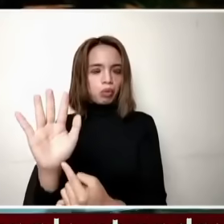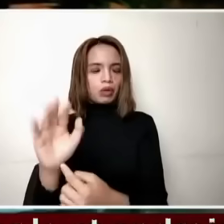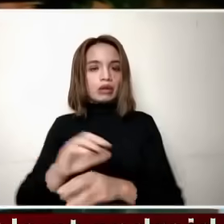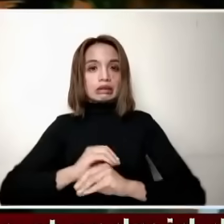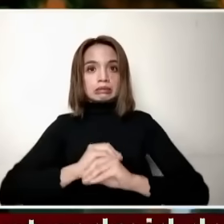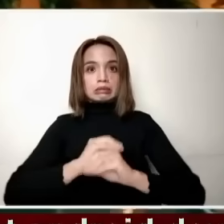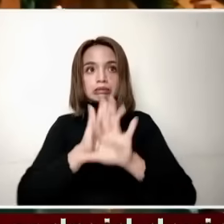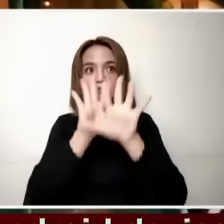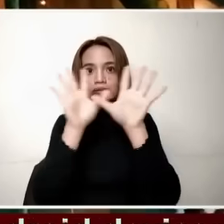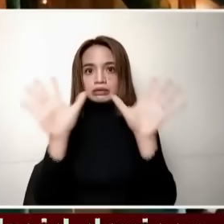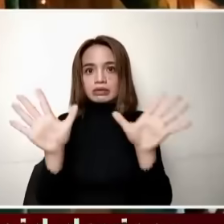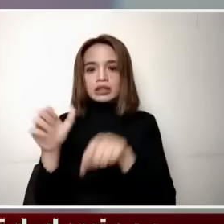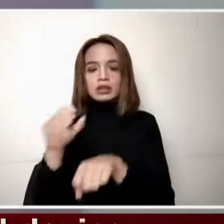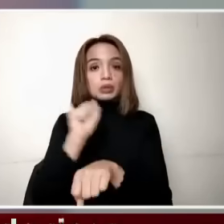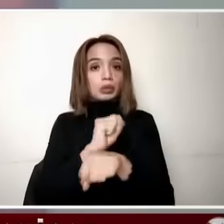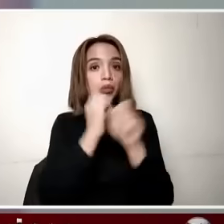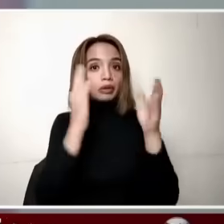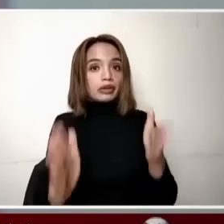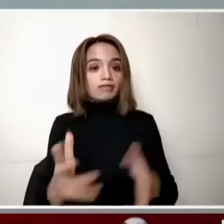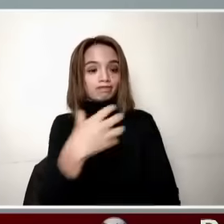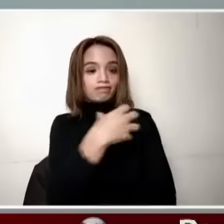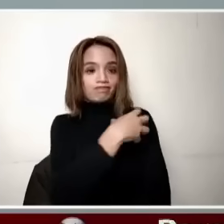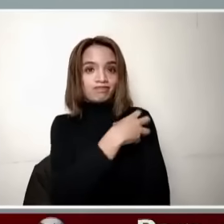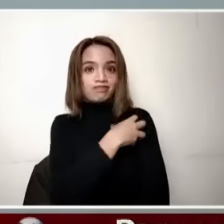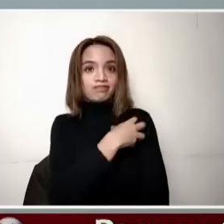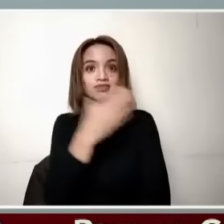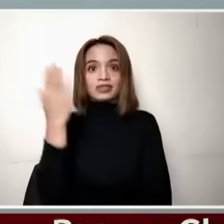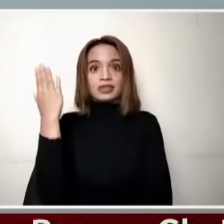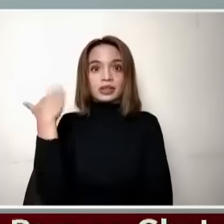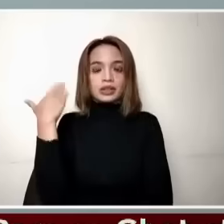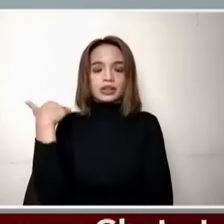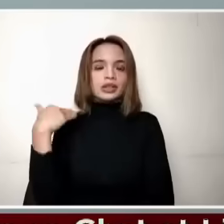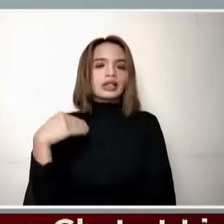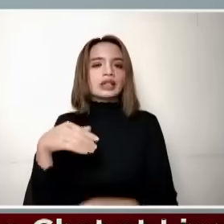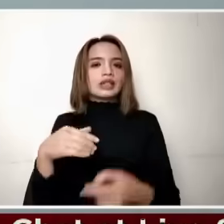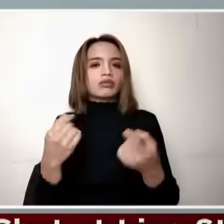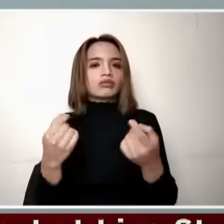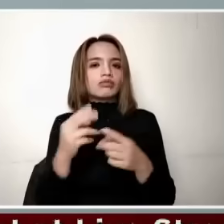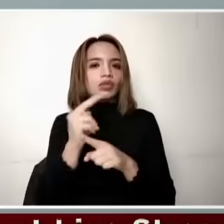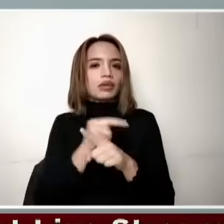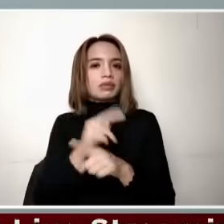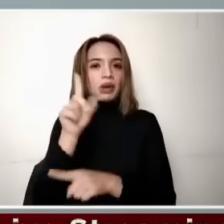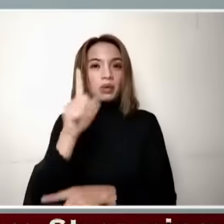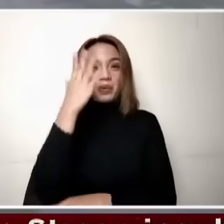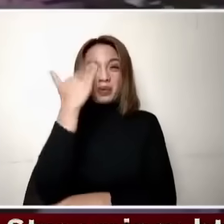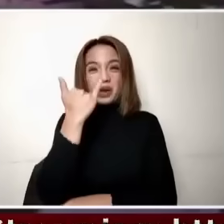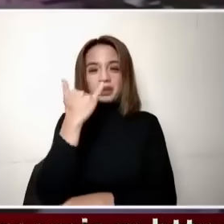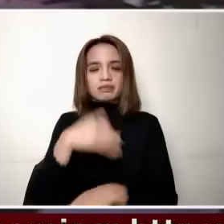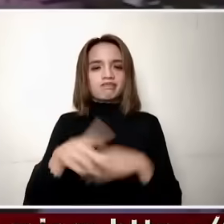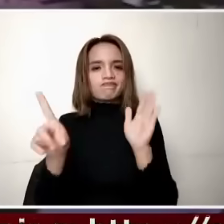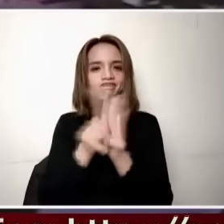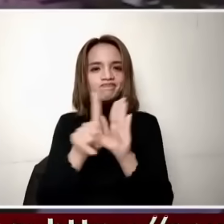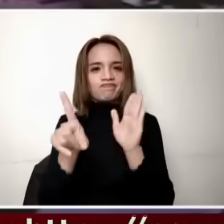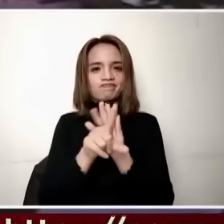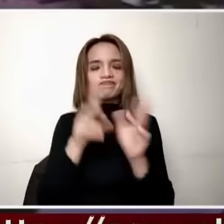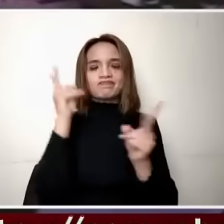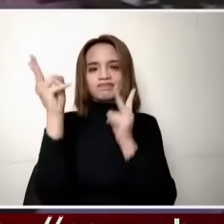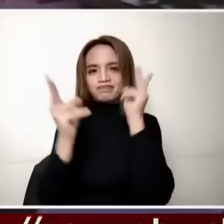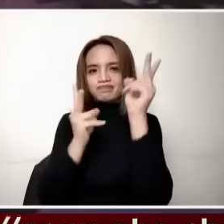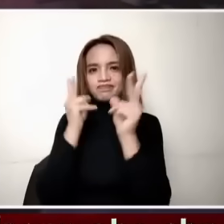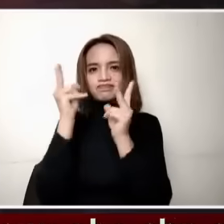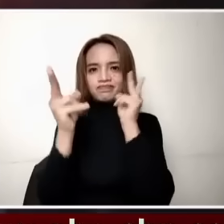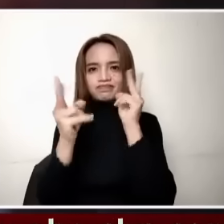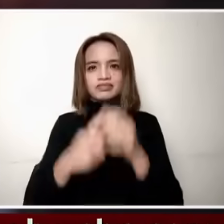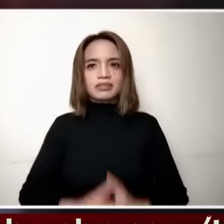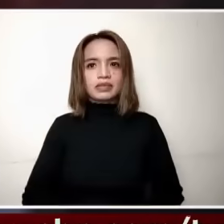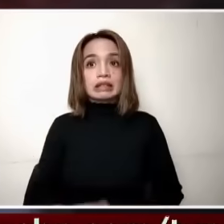munisipyo, mga pulis at bumbero noong bisperas ng undas dahil bawal pa ang mga dalaw. Kaya kahit hindi